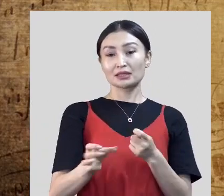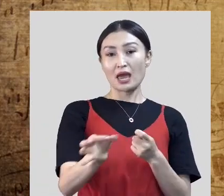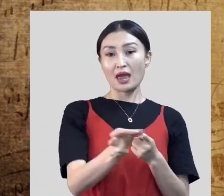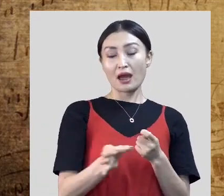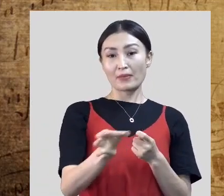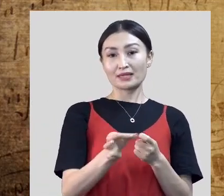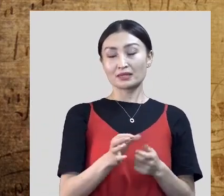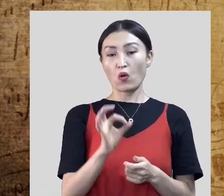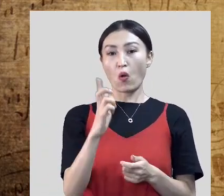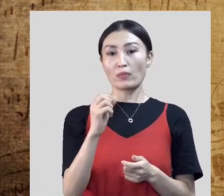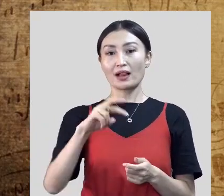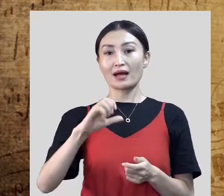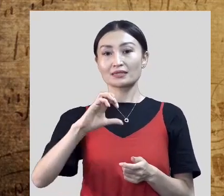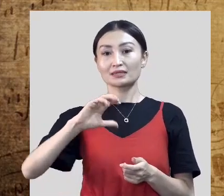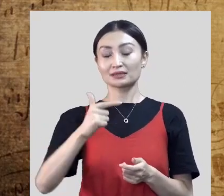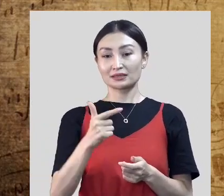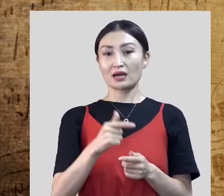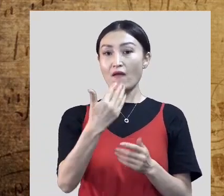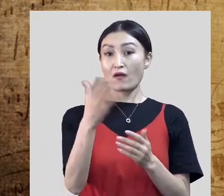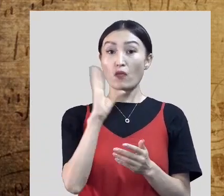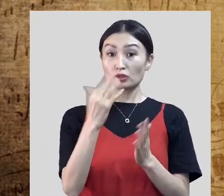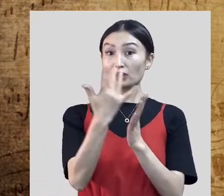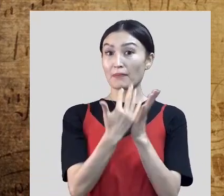административно-территориальных единиц – областей. Вы можете мне их